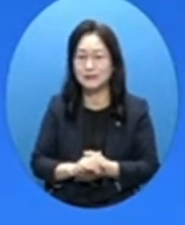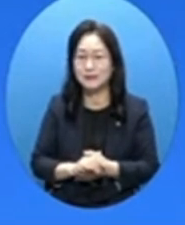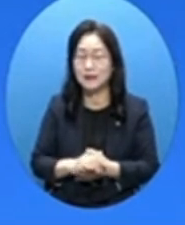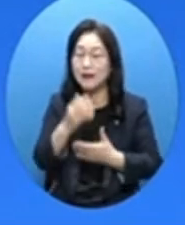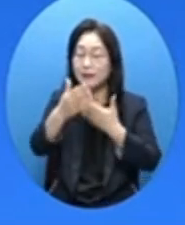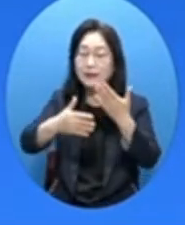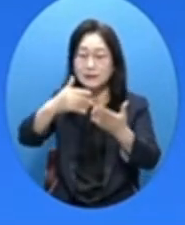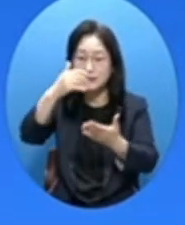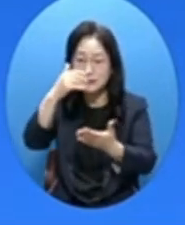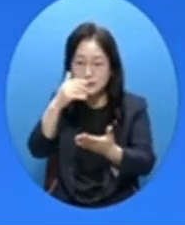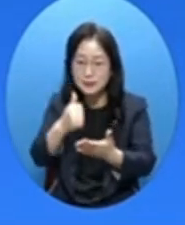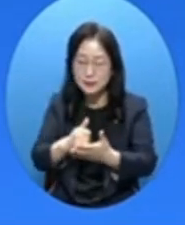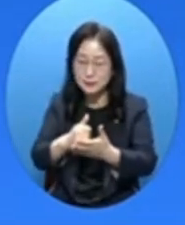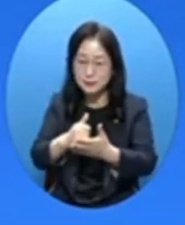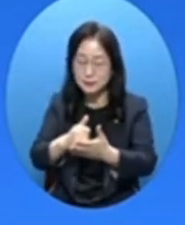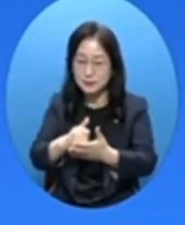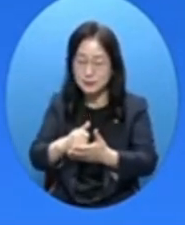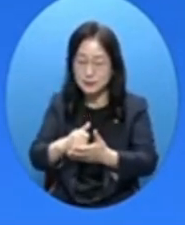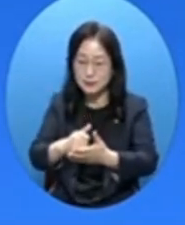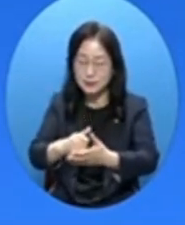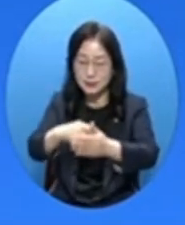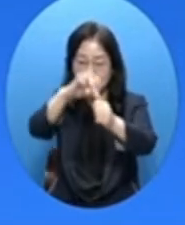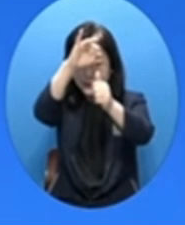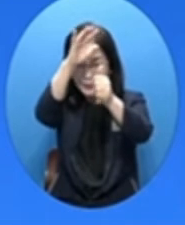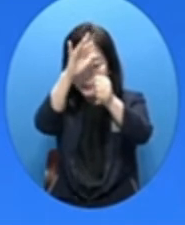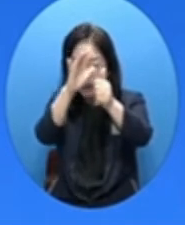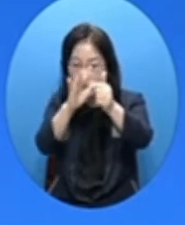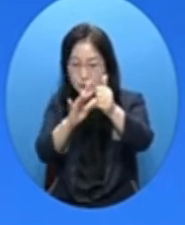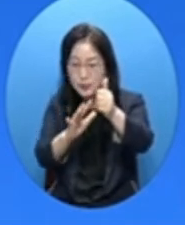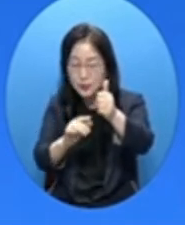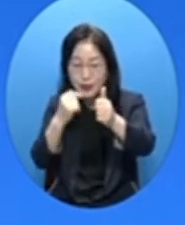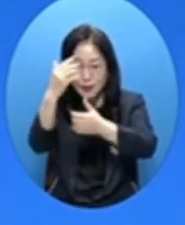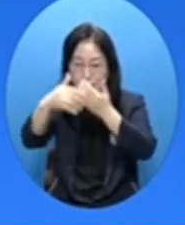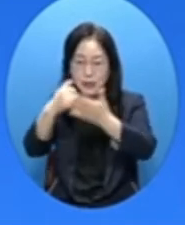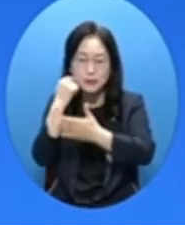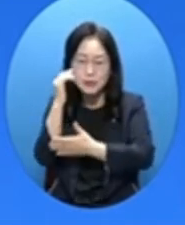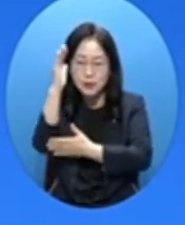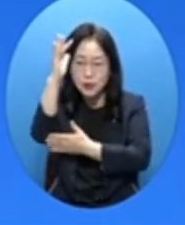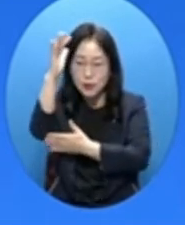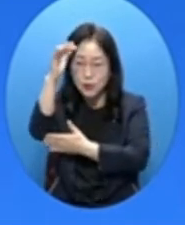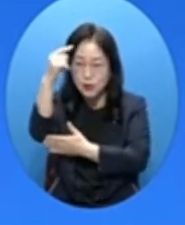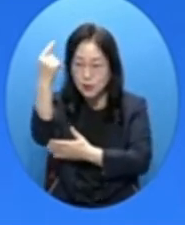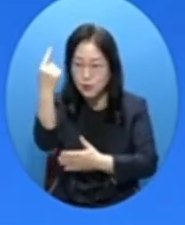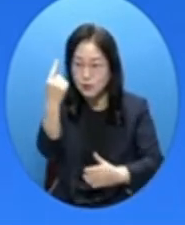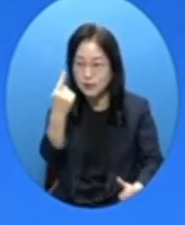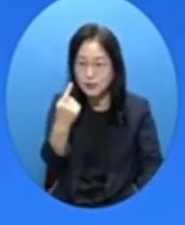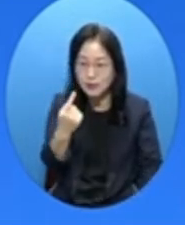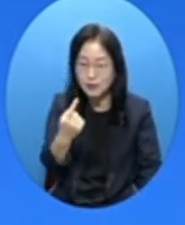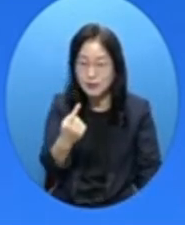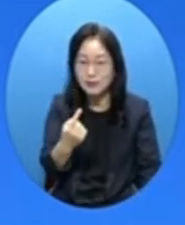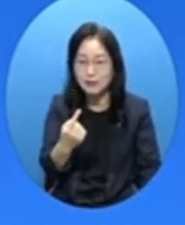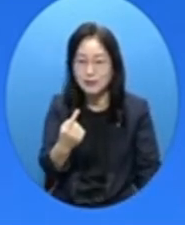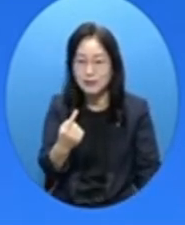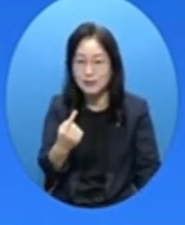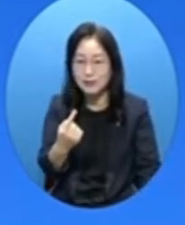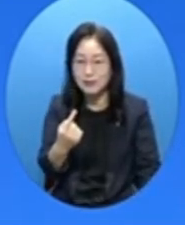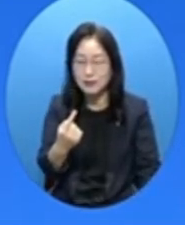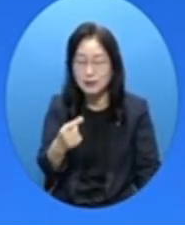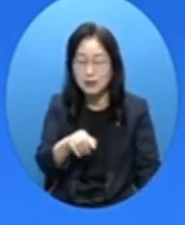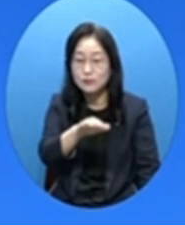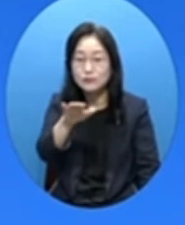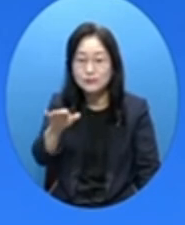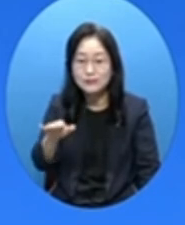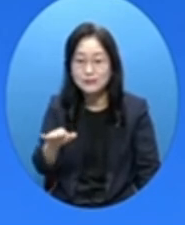하나님의 임재 하나님의 영광이 임한 것을 상징적으로